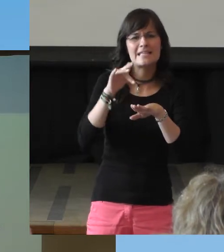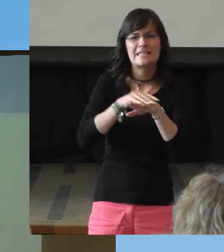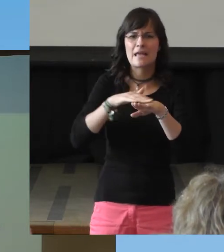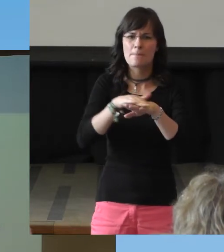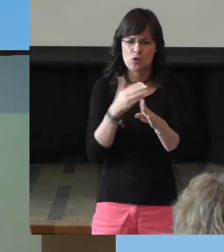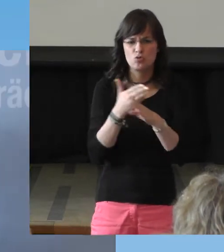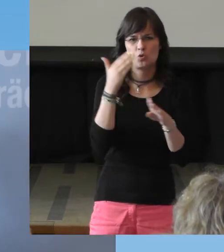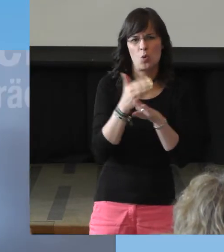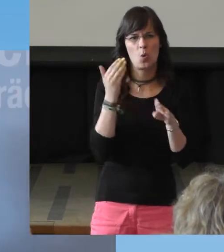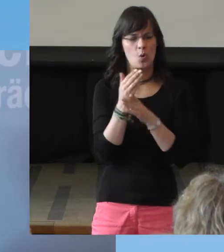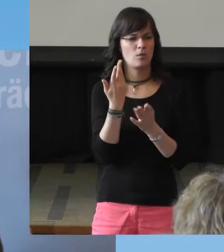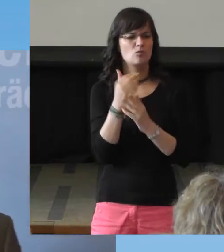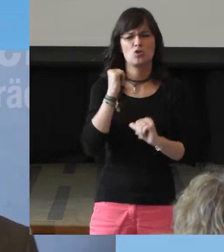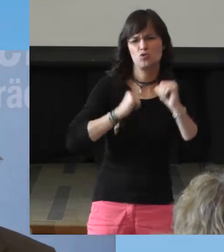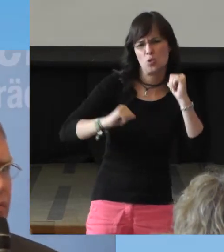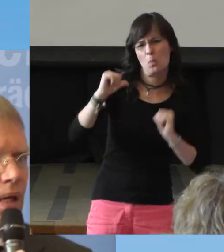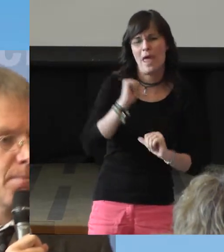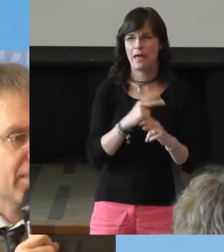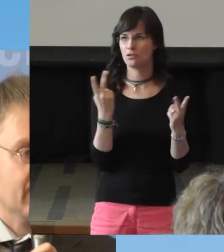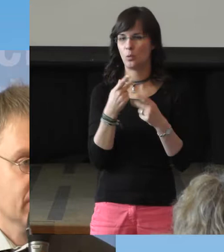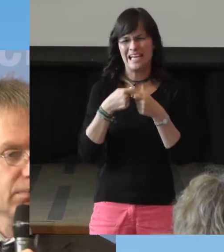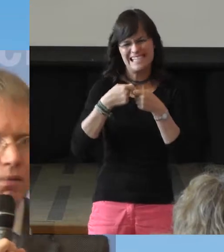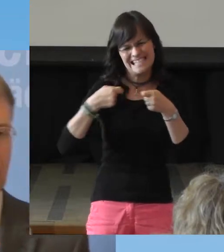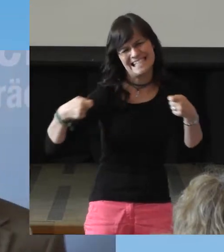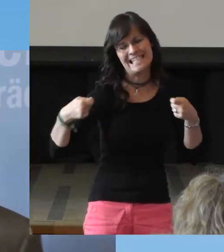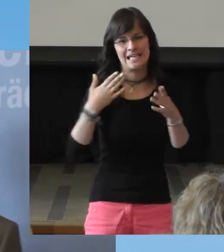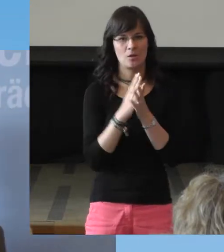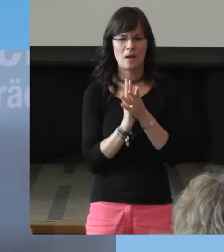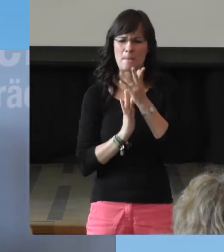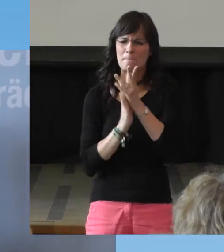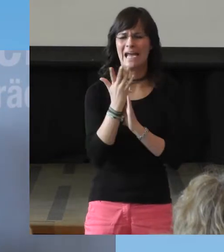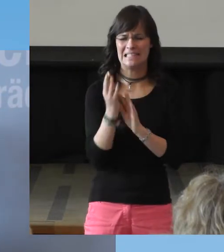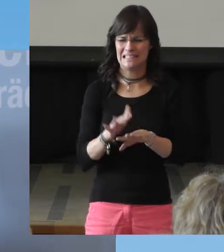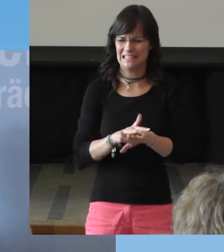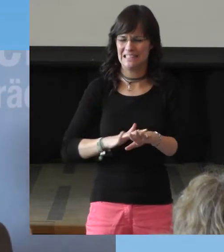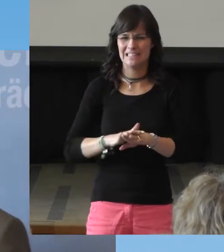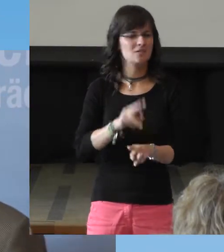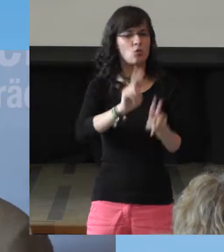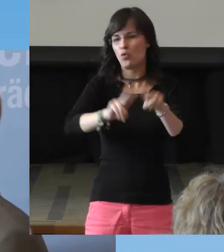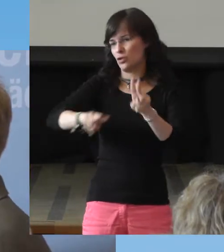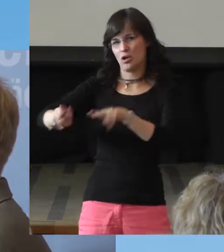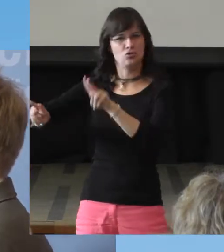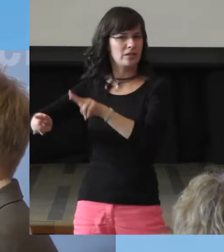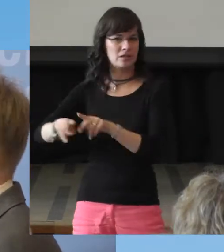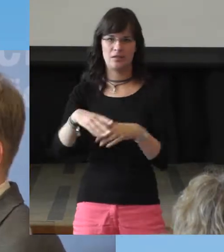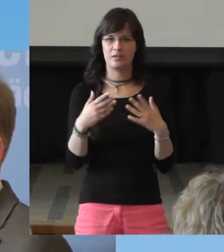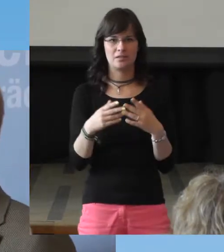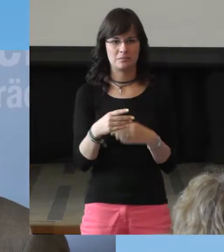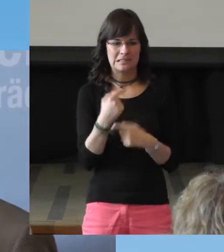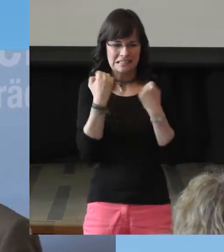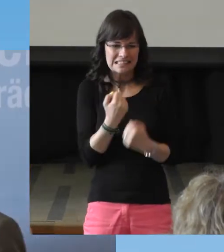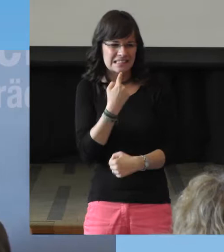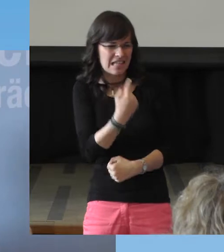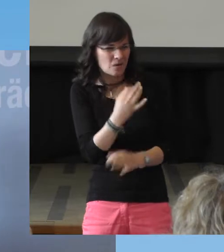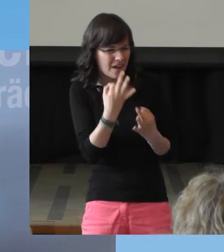Schmerzen. Die Patienten berichten von einem Ziehen, von einem Brennen. Es ist sehr unterschiedlich, das kann man manchmal gar nicht wirklich benennen, diesen